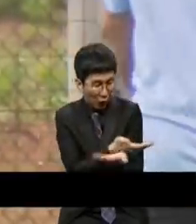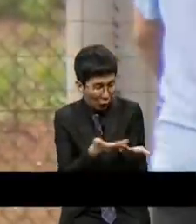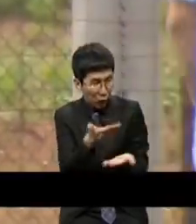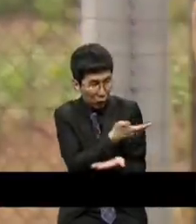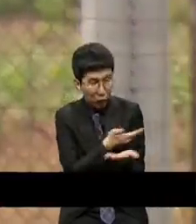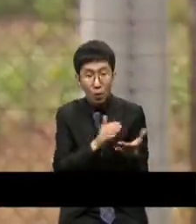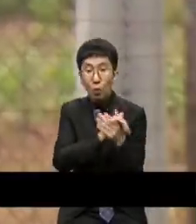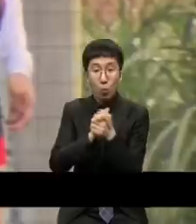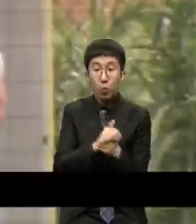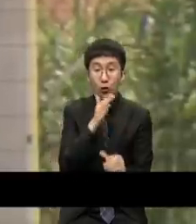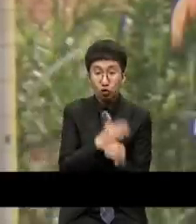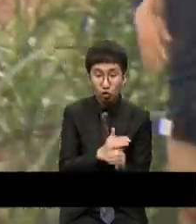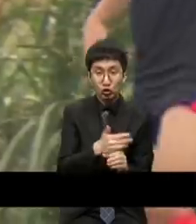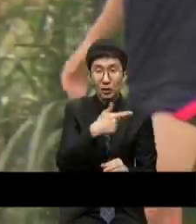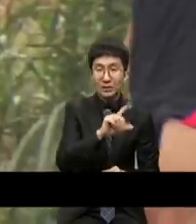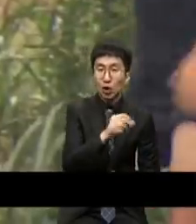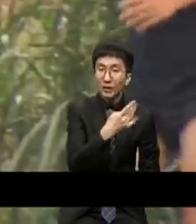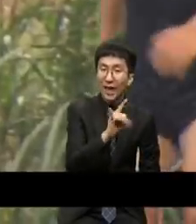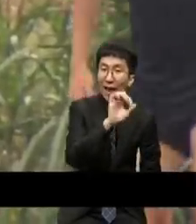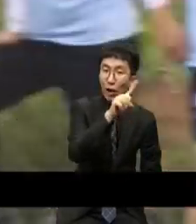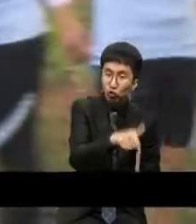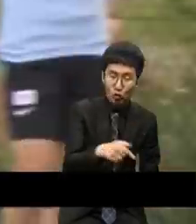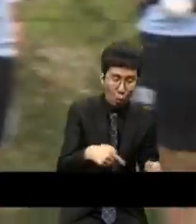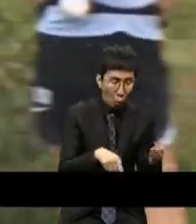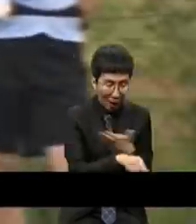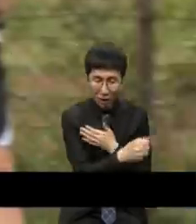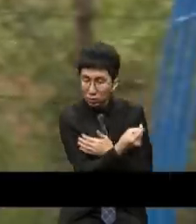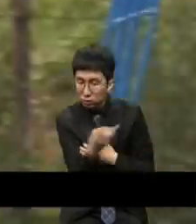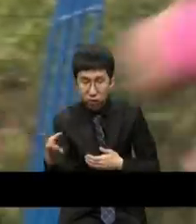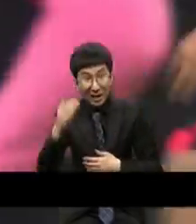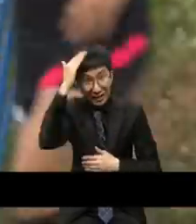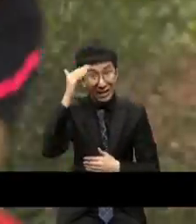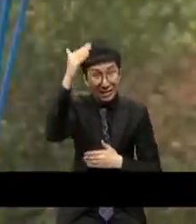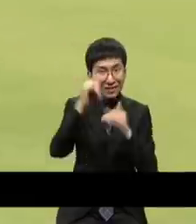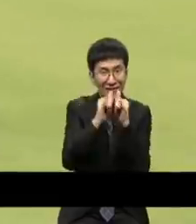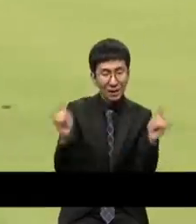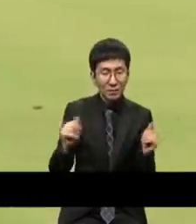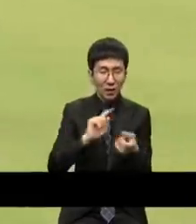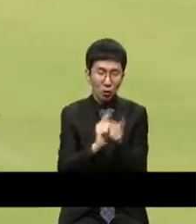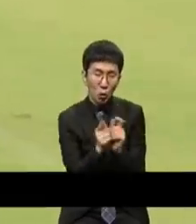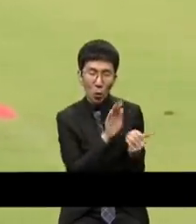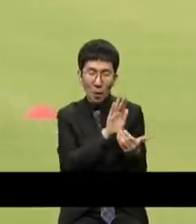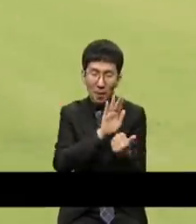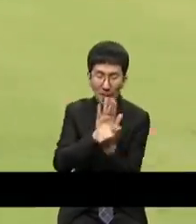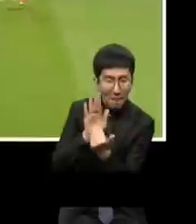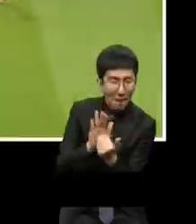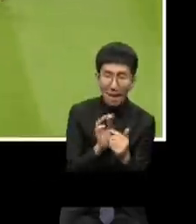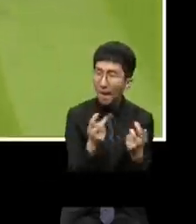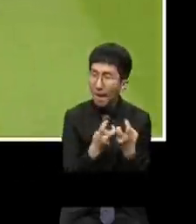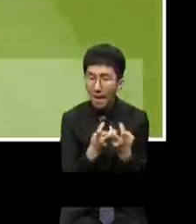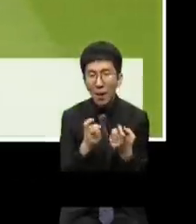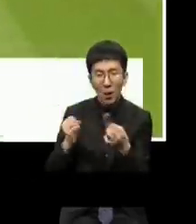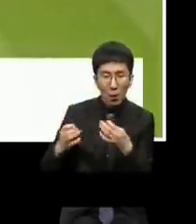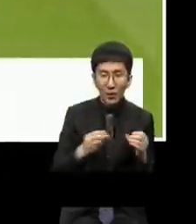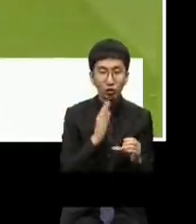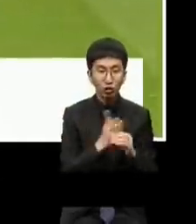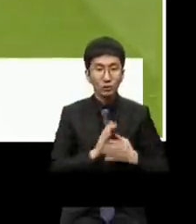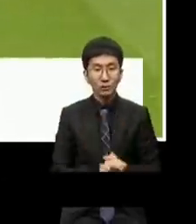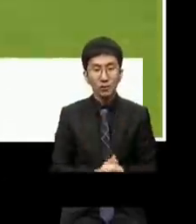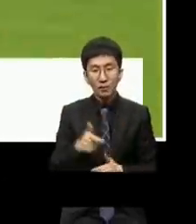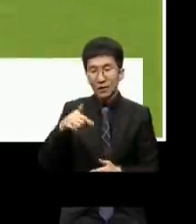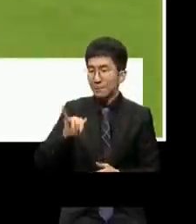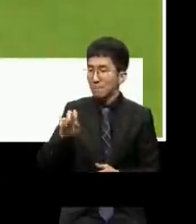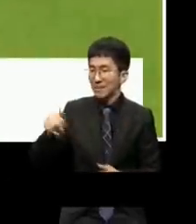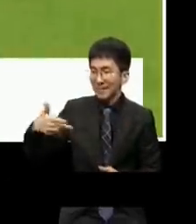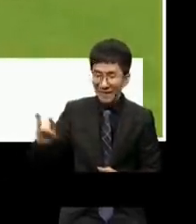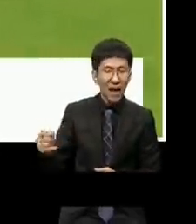가운데 정태욱, 김재우 등 장신 수비수들을 활용한 협력 전술을 가다듬고 있습니다. 김재 선수가